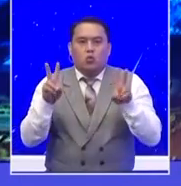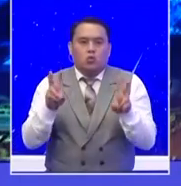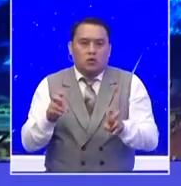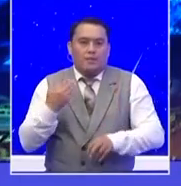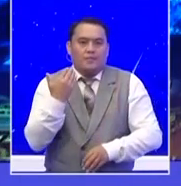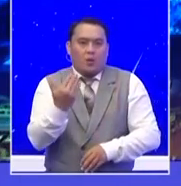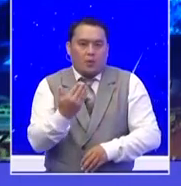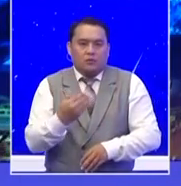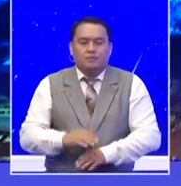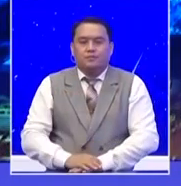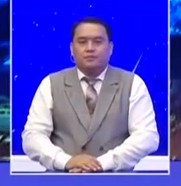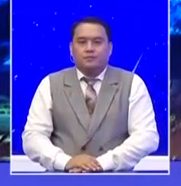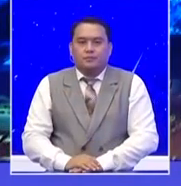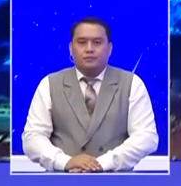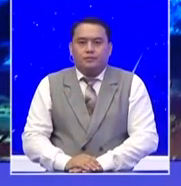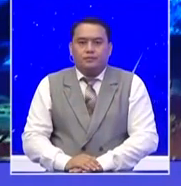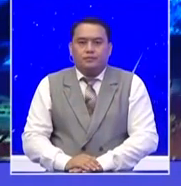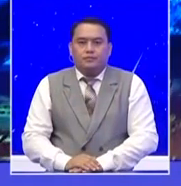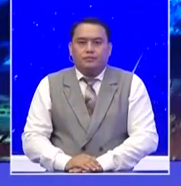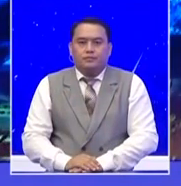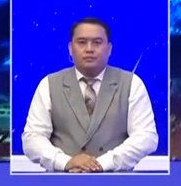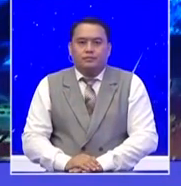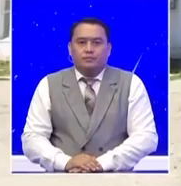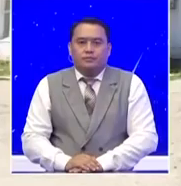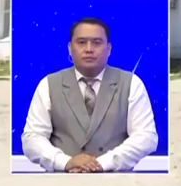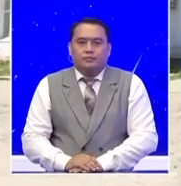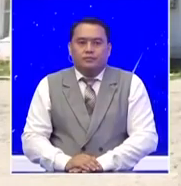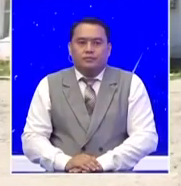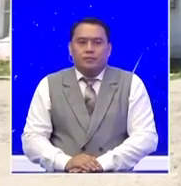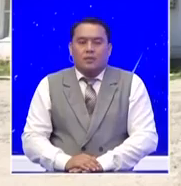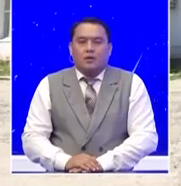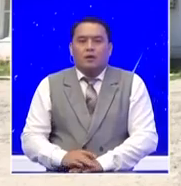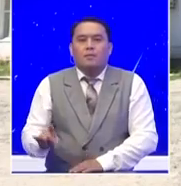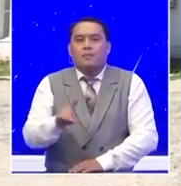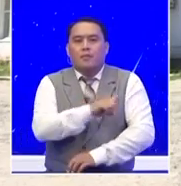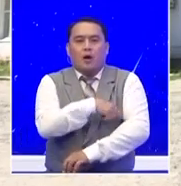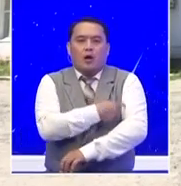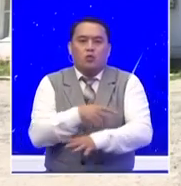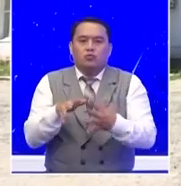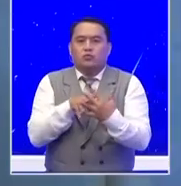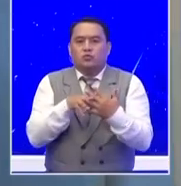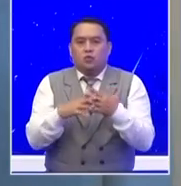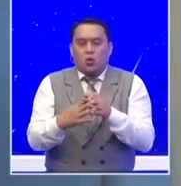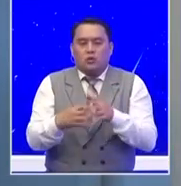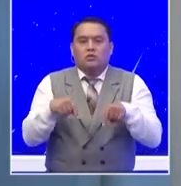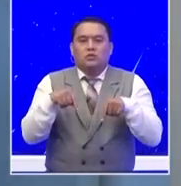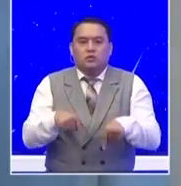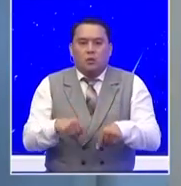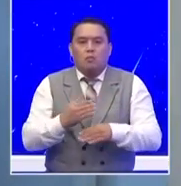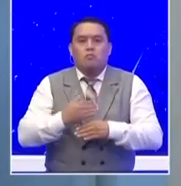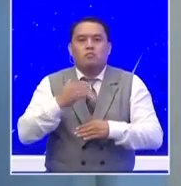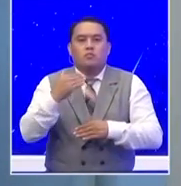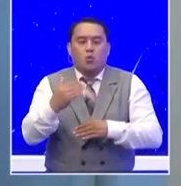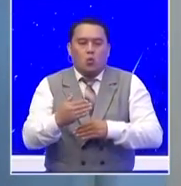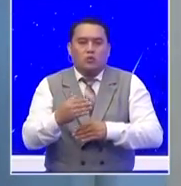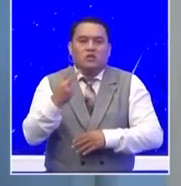фонда «Шугыла». Подробности в следующем материале. Аксузская районная больница в поселке Жансугуров. Здесь после вспышки